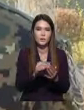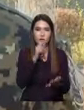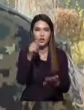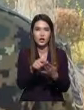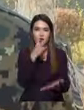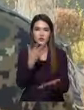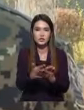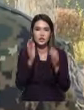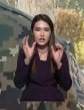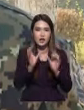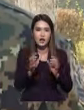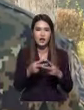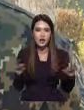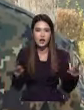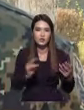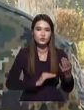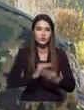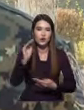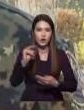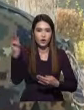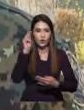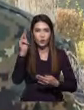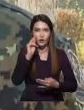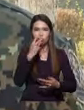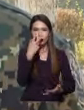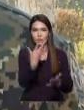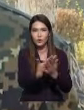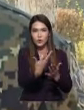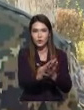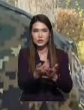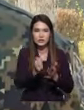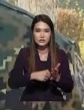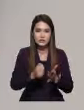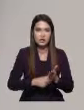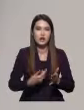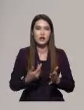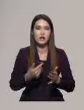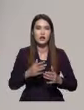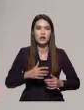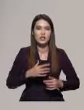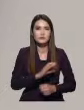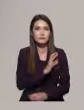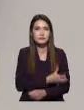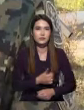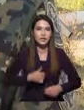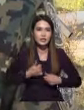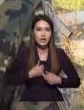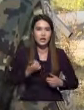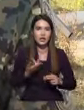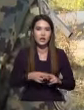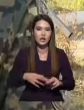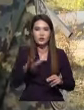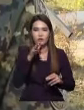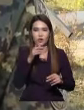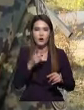Олардың жауынгерлік даярлықта жоғарғы көрсеткіштері үшін, үлгілі тәртібі үшін ұсыныс береміз. Бұл енді алдағы уақытта